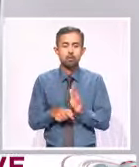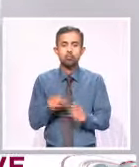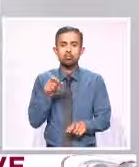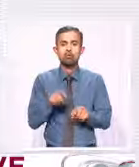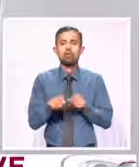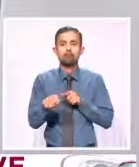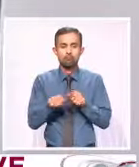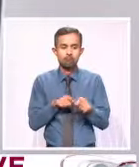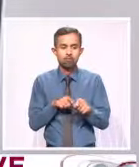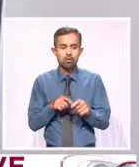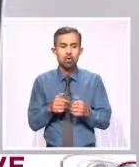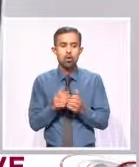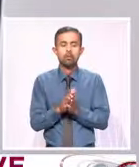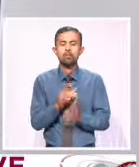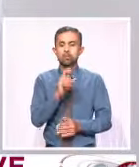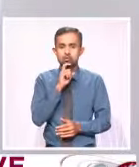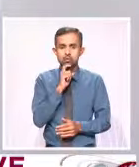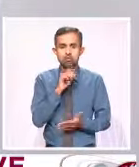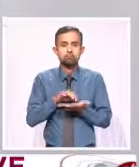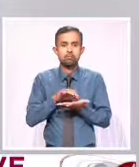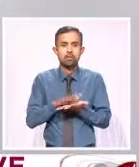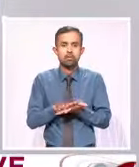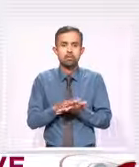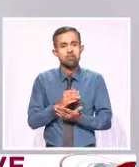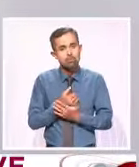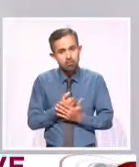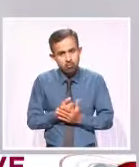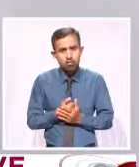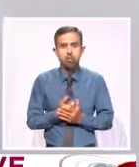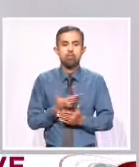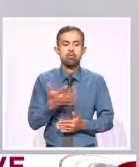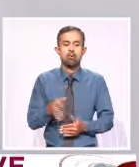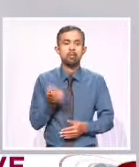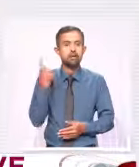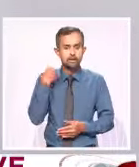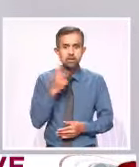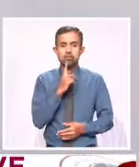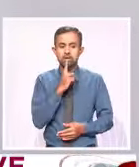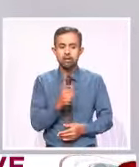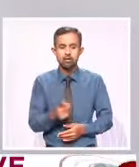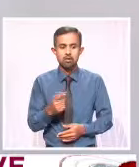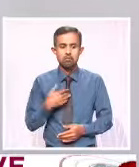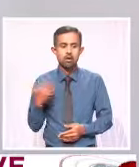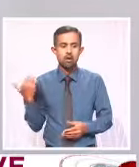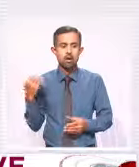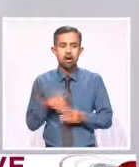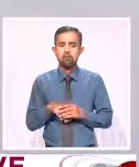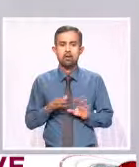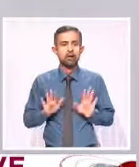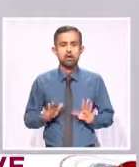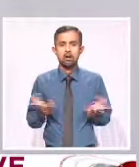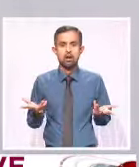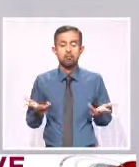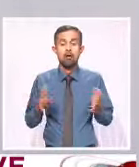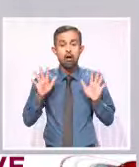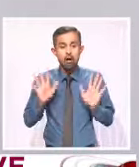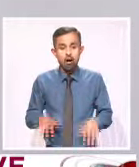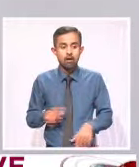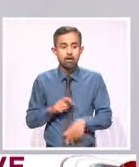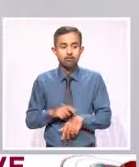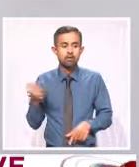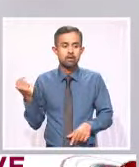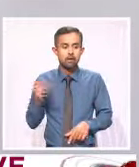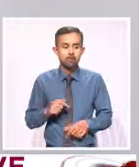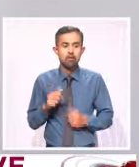පුරවැසියෙක් හැටියට මොනම උසාවියක හරි දෙන තීරණයට ඔළුව නමනවා. හැබැයි මම ඊයේත් කිව්වා මම මේකට එන්න හිටියේ නැහැ. මං අන්තිම පාරට මෙනවා